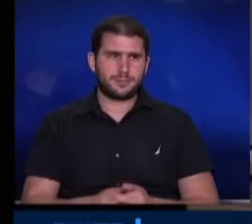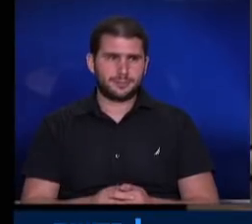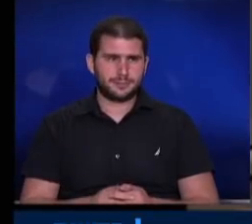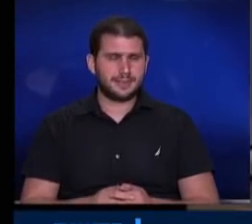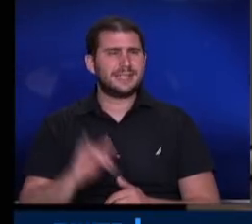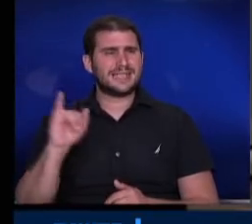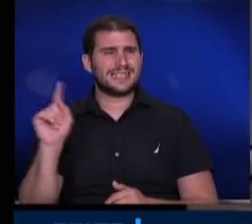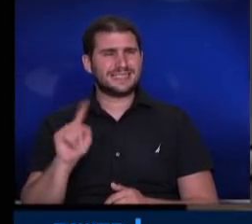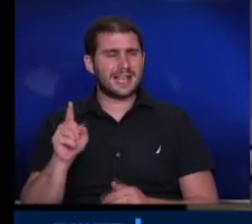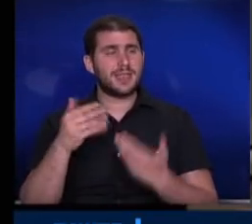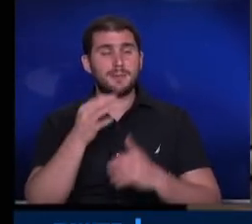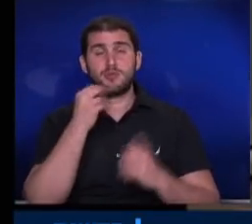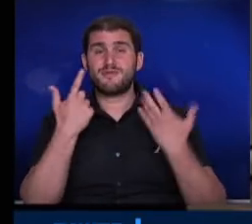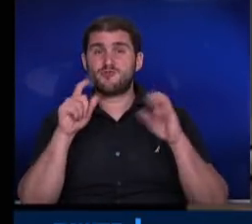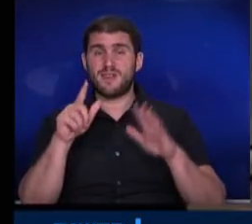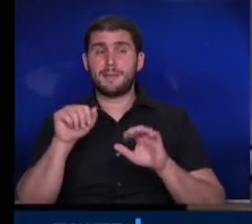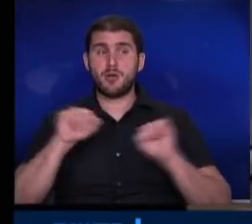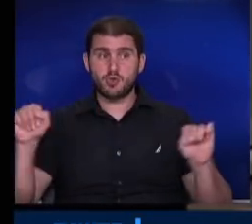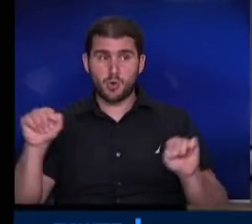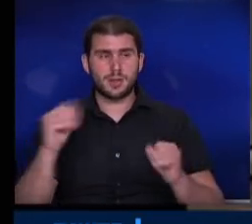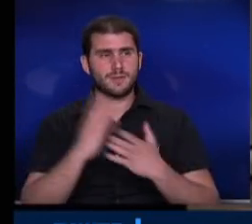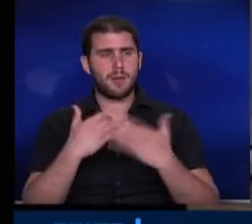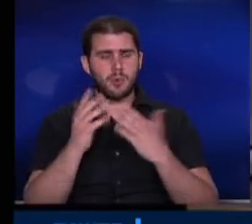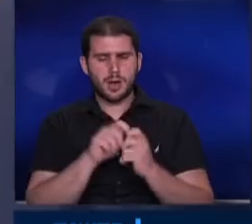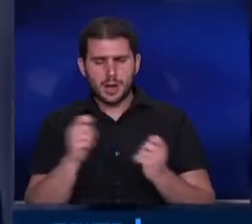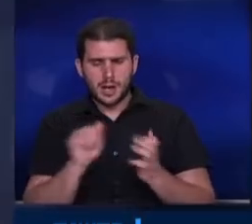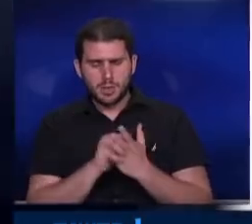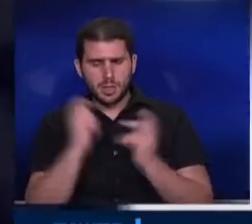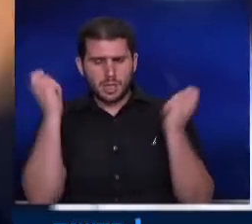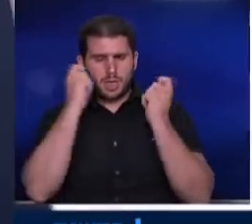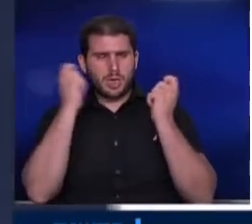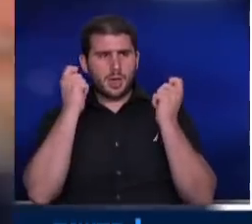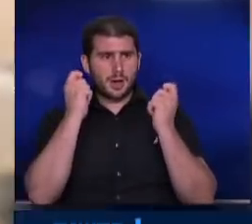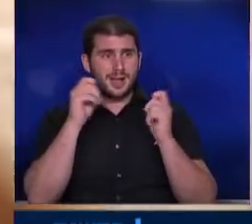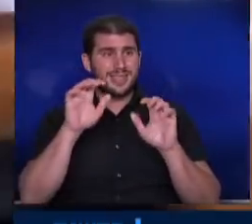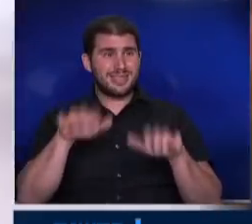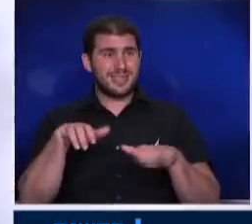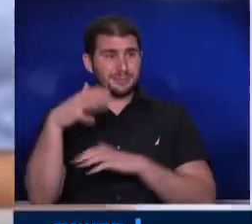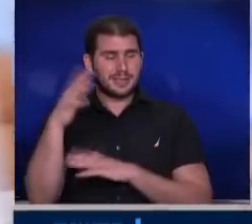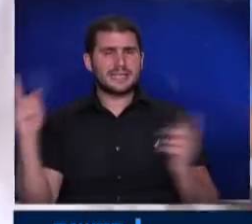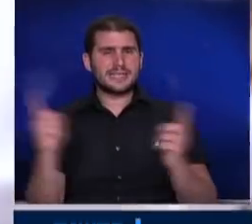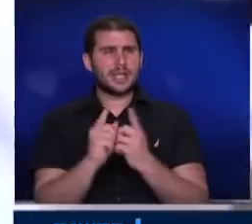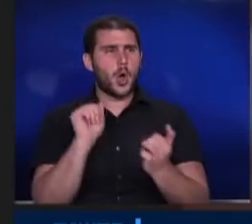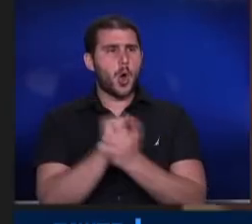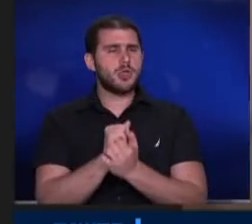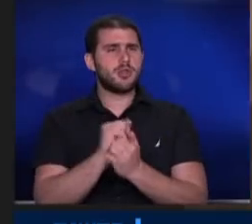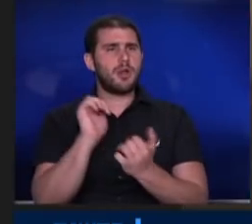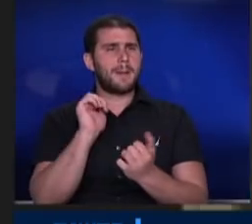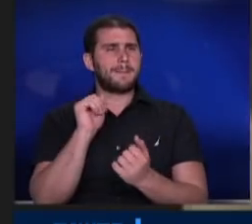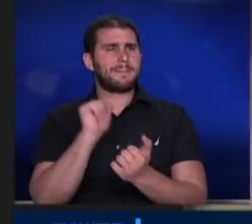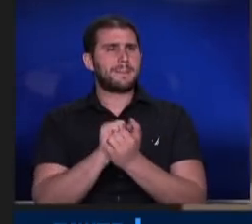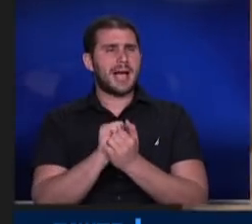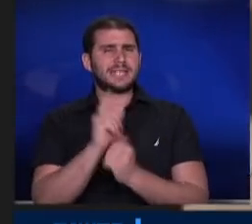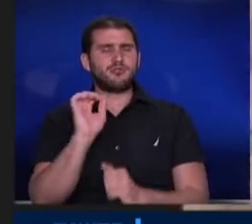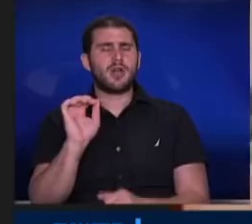ישראל זייליק, נחה בן 77 מאשקלון, פתח הבוקר עיתון ולא האמין. נשיא המדינה קיצר את עונש המאסר של עורכת הדין גילה